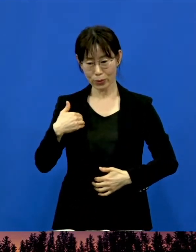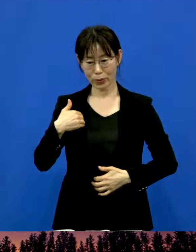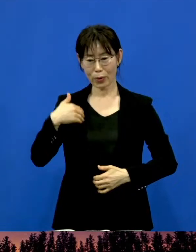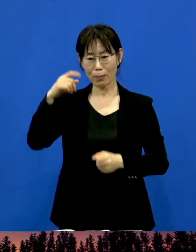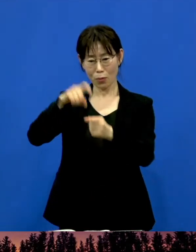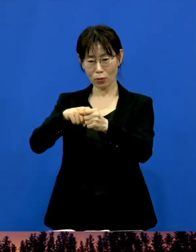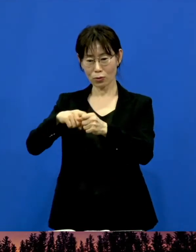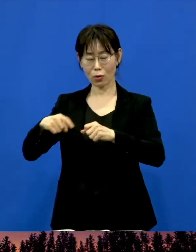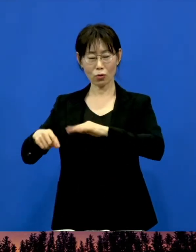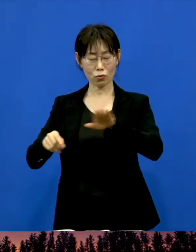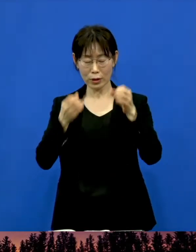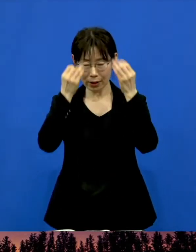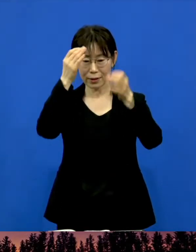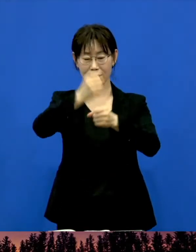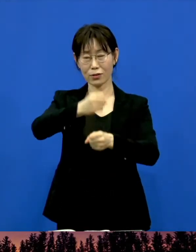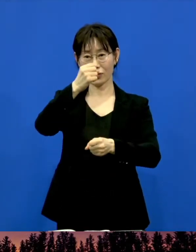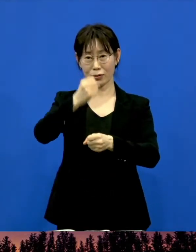지으셨어요.